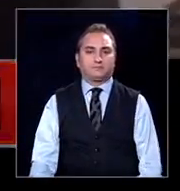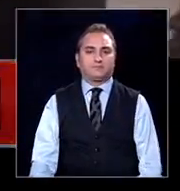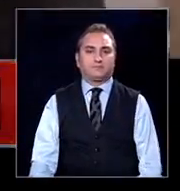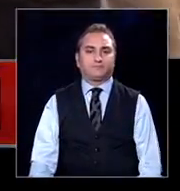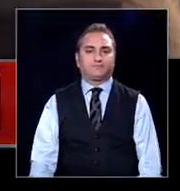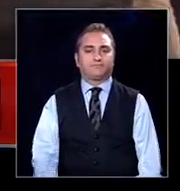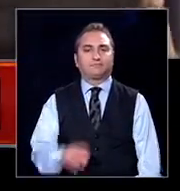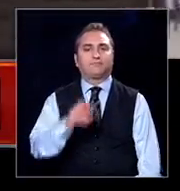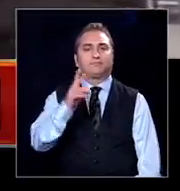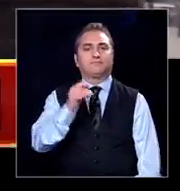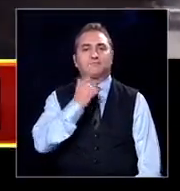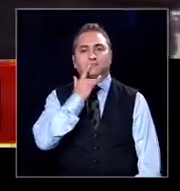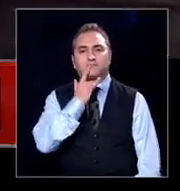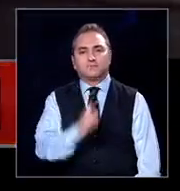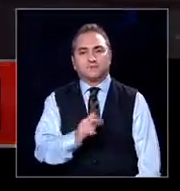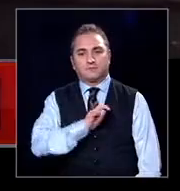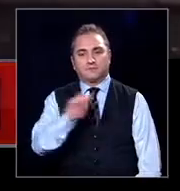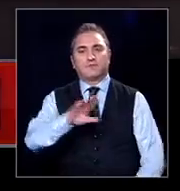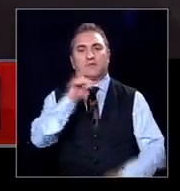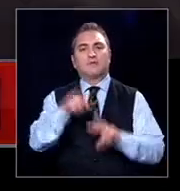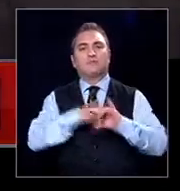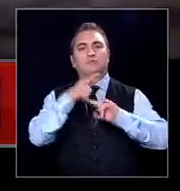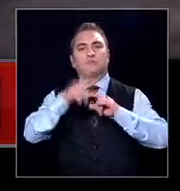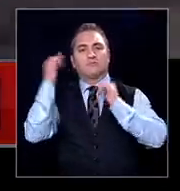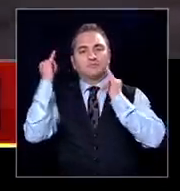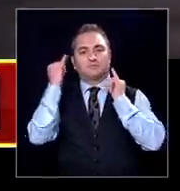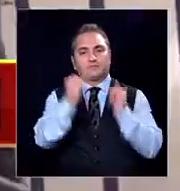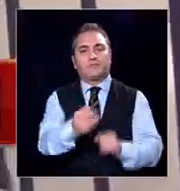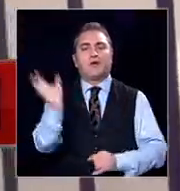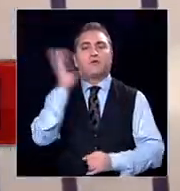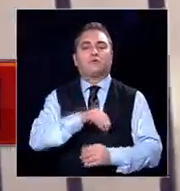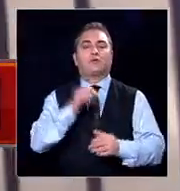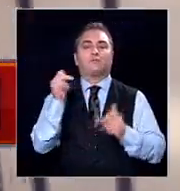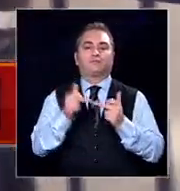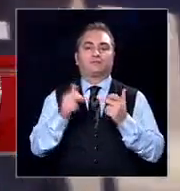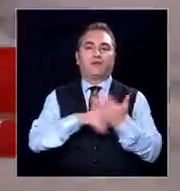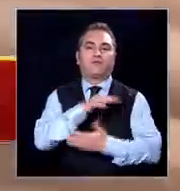O kendini bilmezler, önce yuhalandı, ardından gerginlik çıktı.